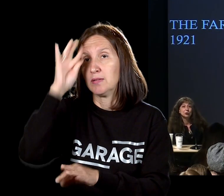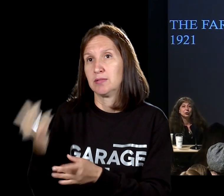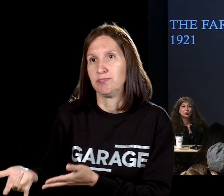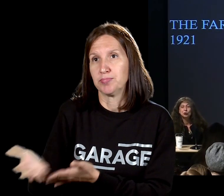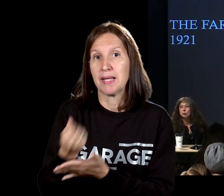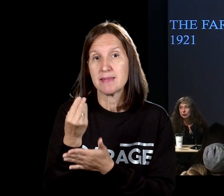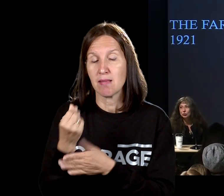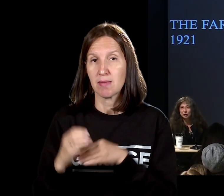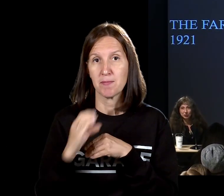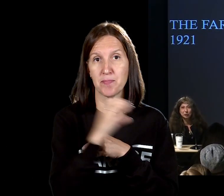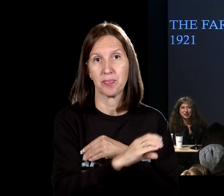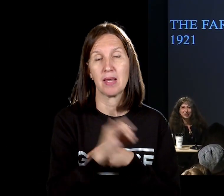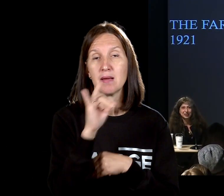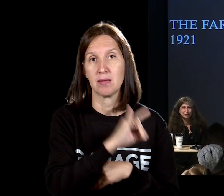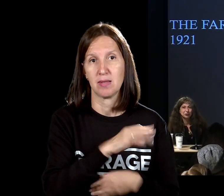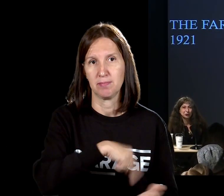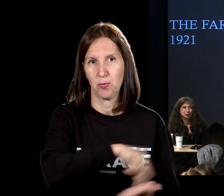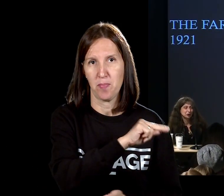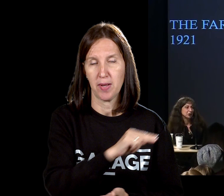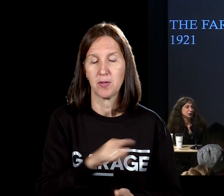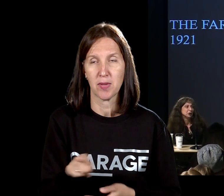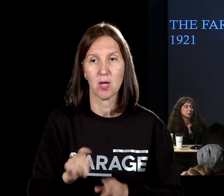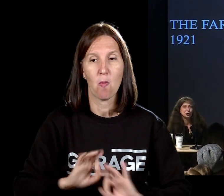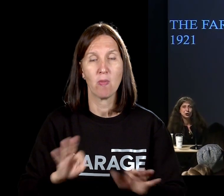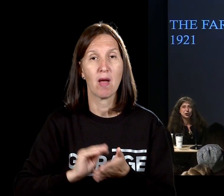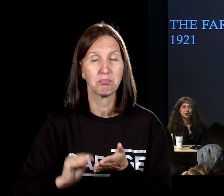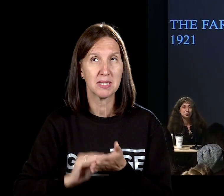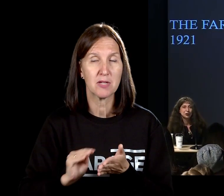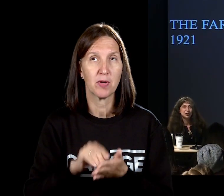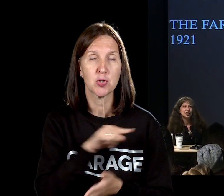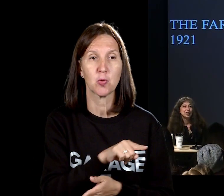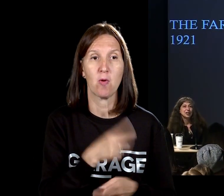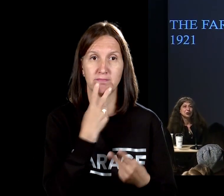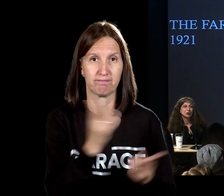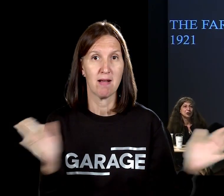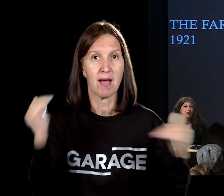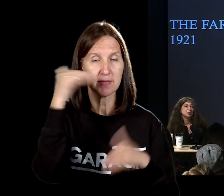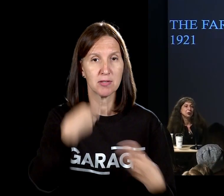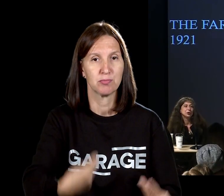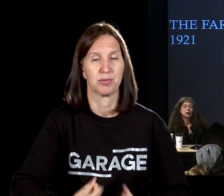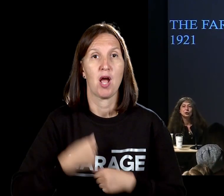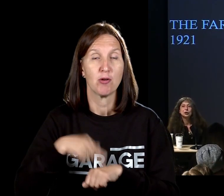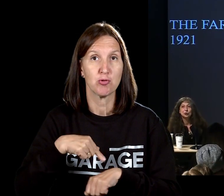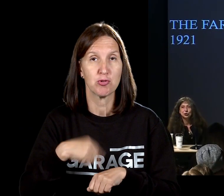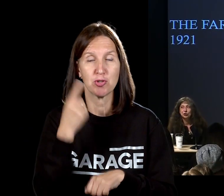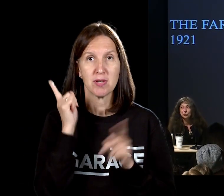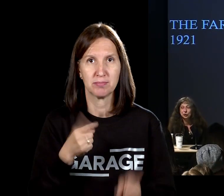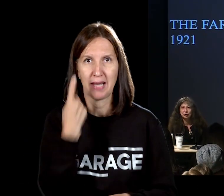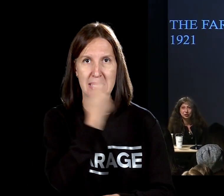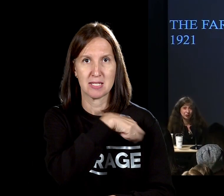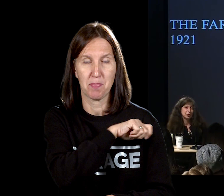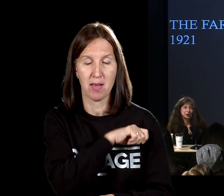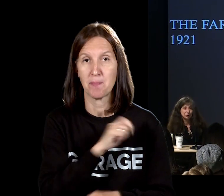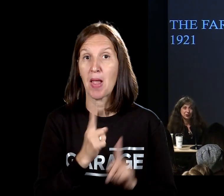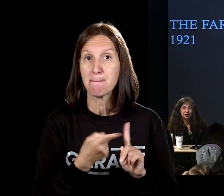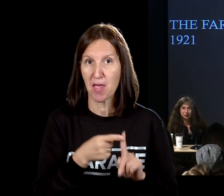ее Хемингуэй, большой поклонник Испании, да, описывает, что это вот как раз то самое ощущение от Испании, что эта картина передает сразу два ощущения.